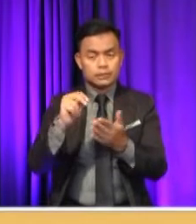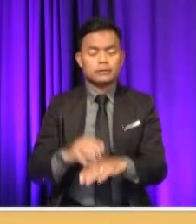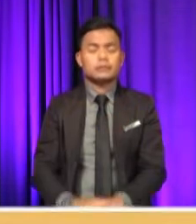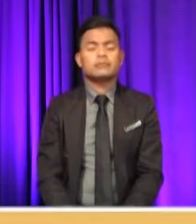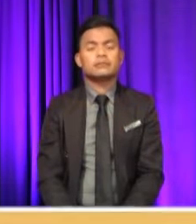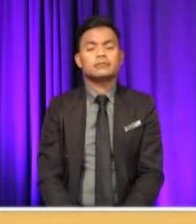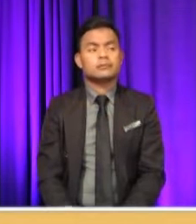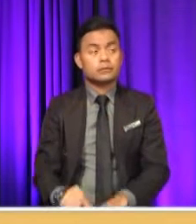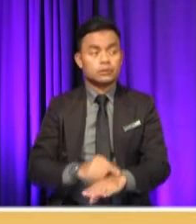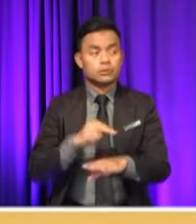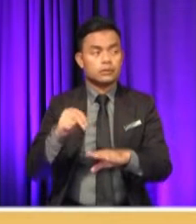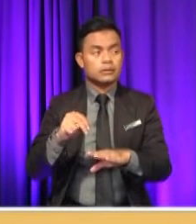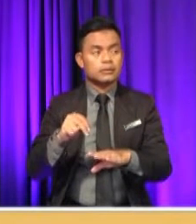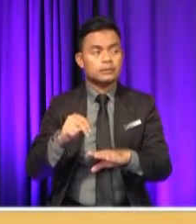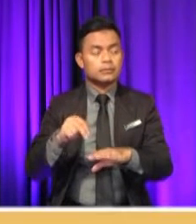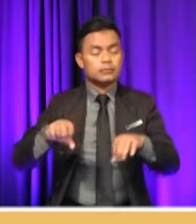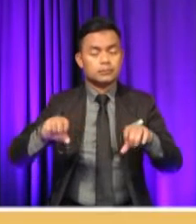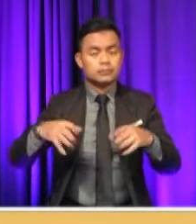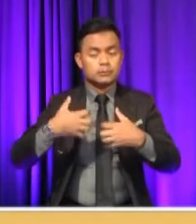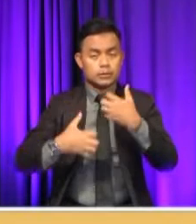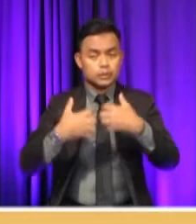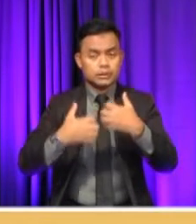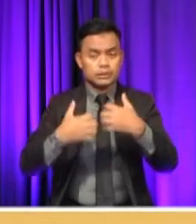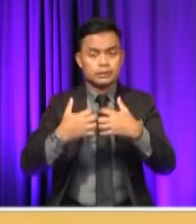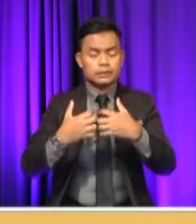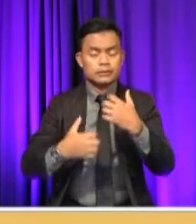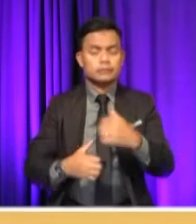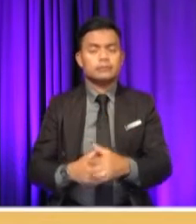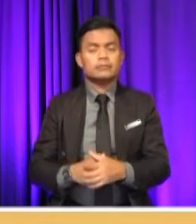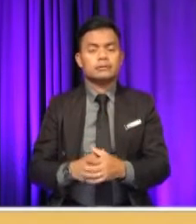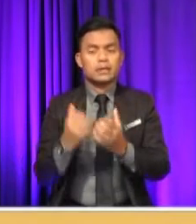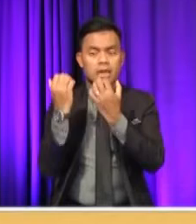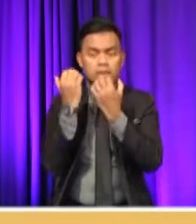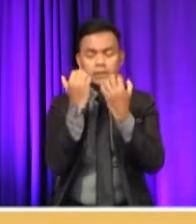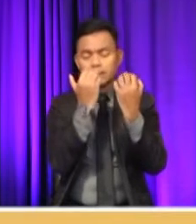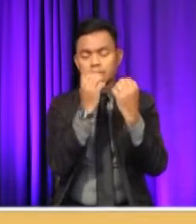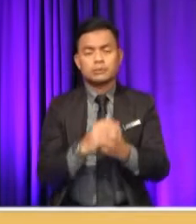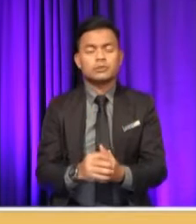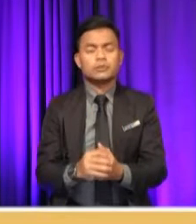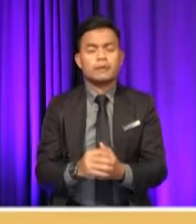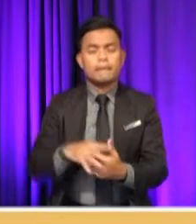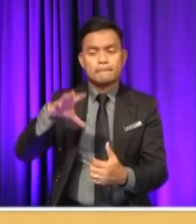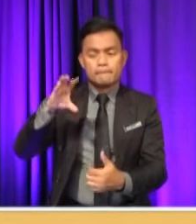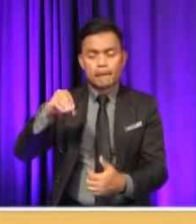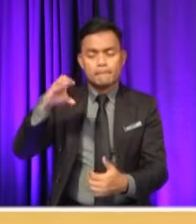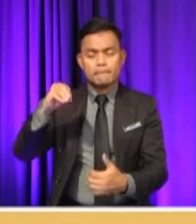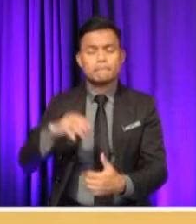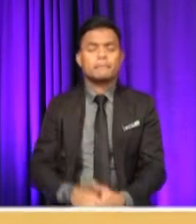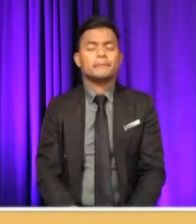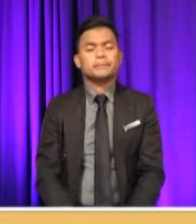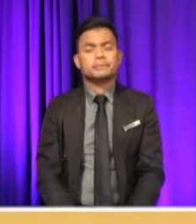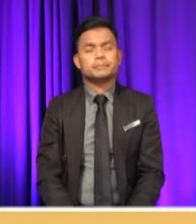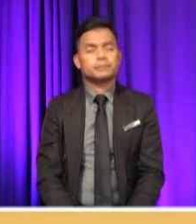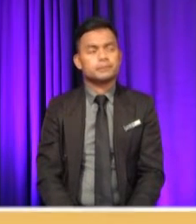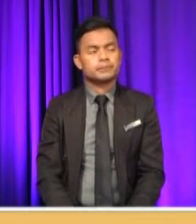mesin tebu, dekat pam, dekat pemampat udara. Yang mana kita gunakan kuasa yang lebih tinggi. Okey, ini